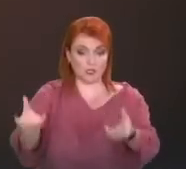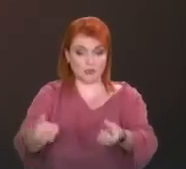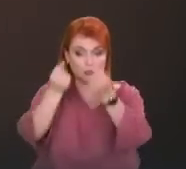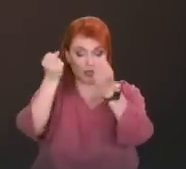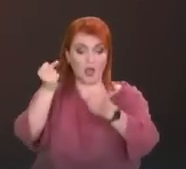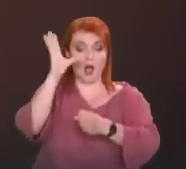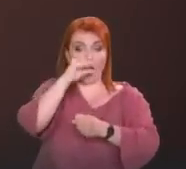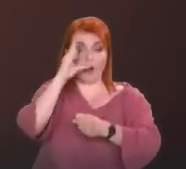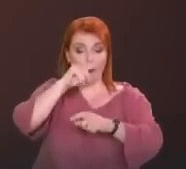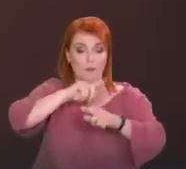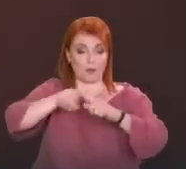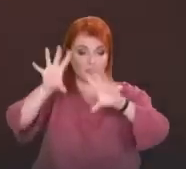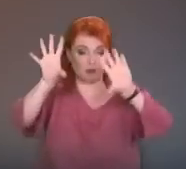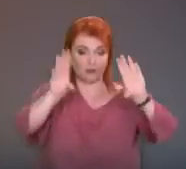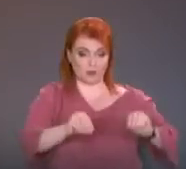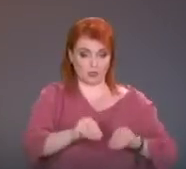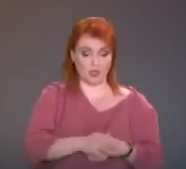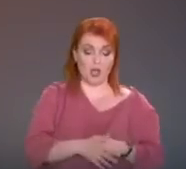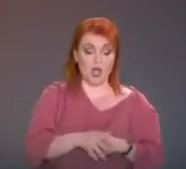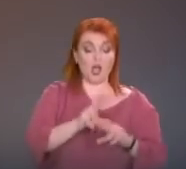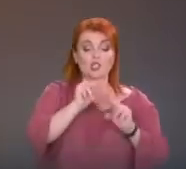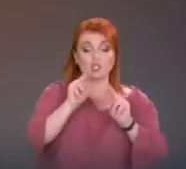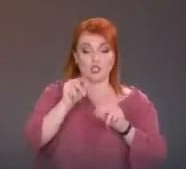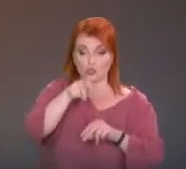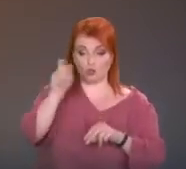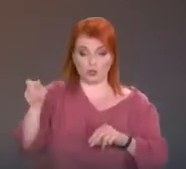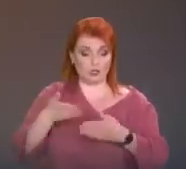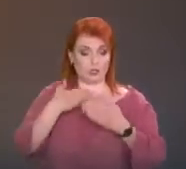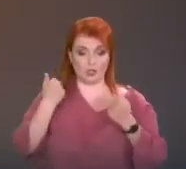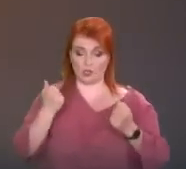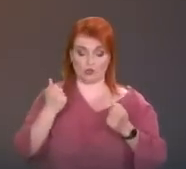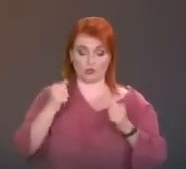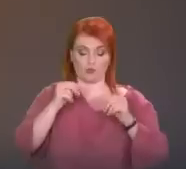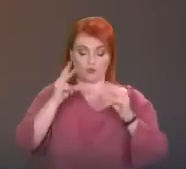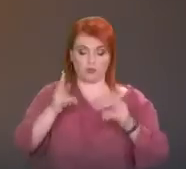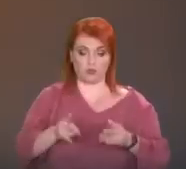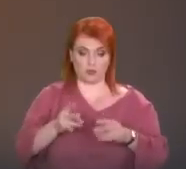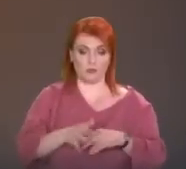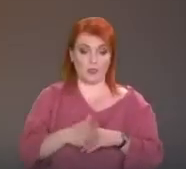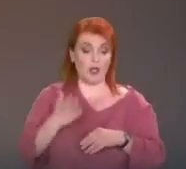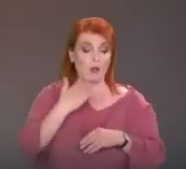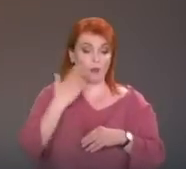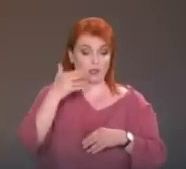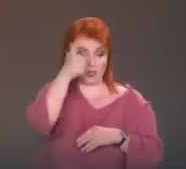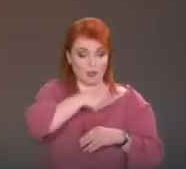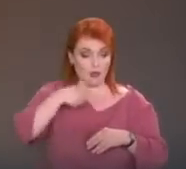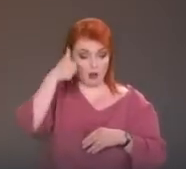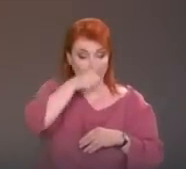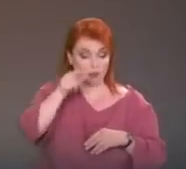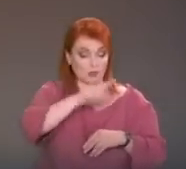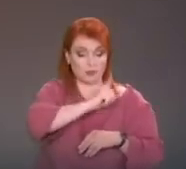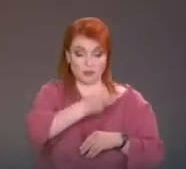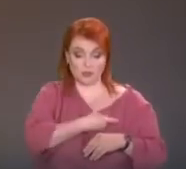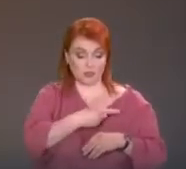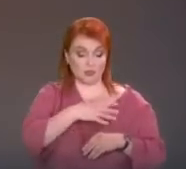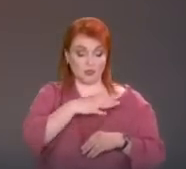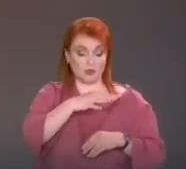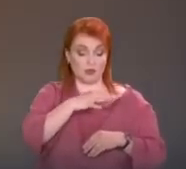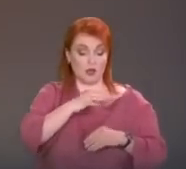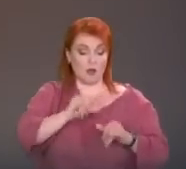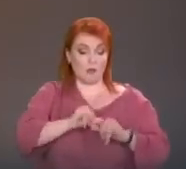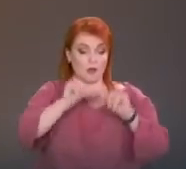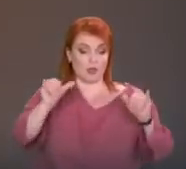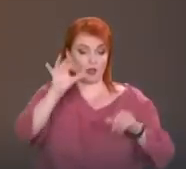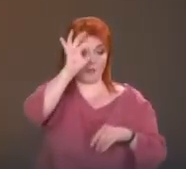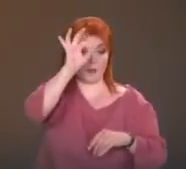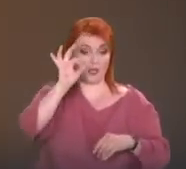stingă incendiul, iar din fericire victime nu au fost raportate. În ultimii ani, numărul incendiilor au crescut în Emirate, cauza acestora fiind